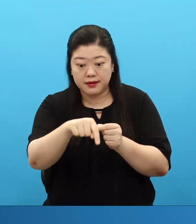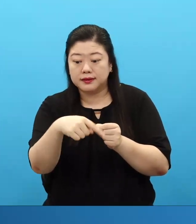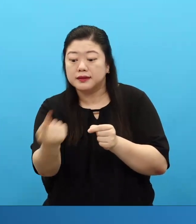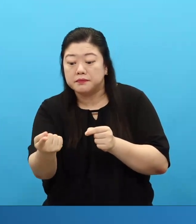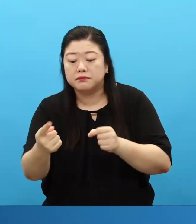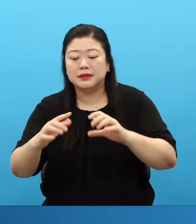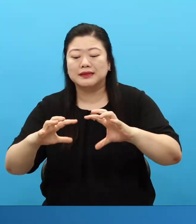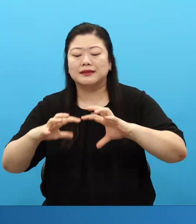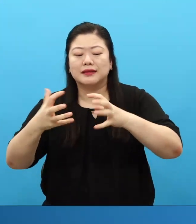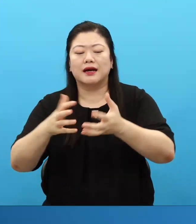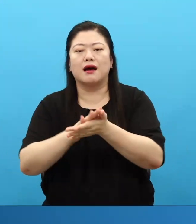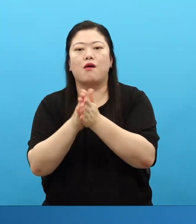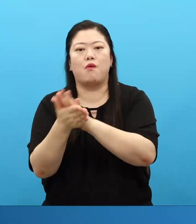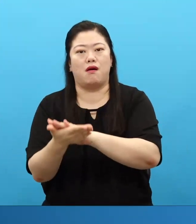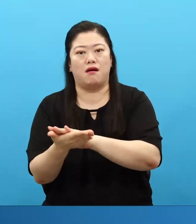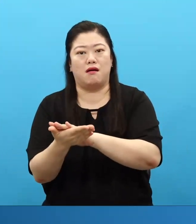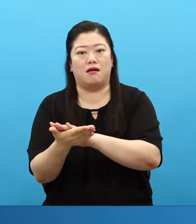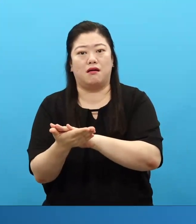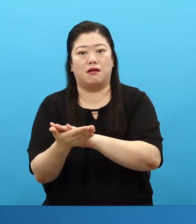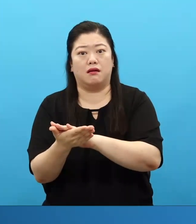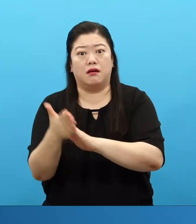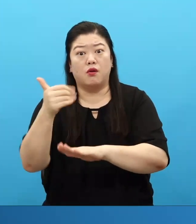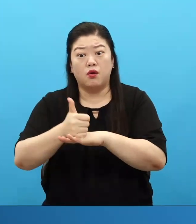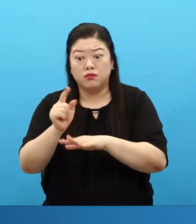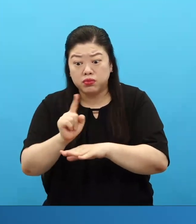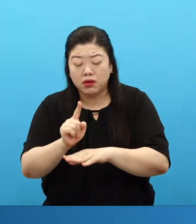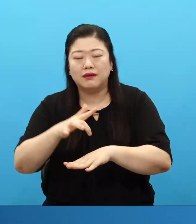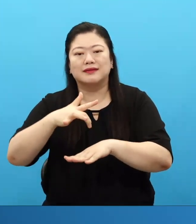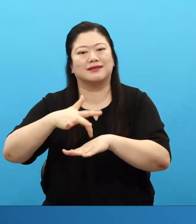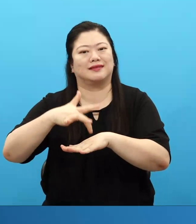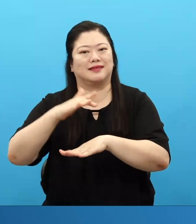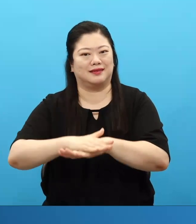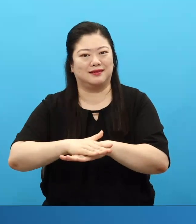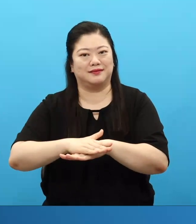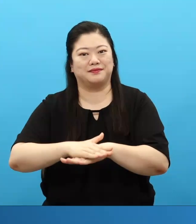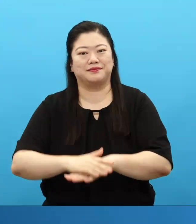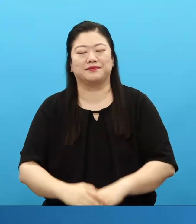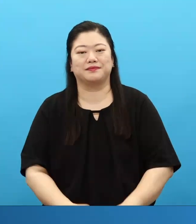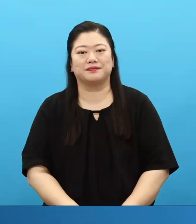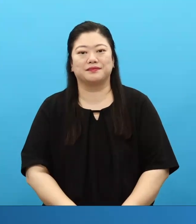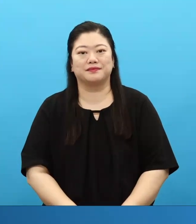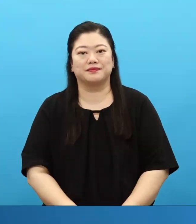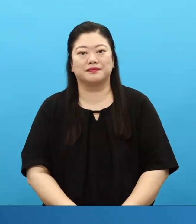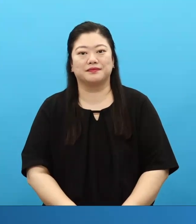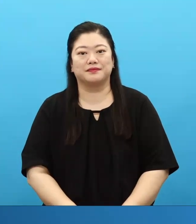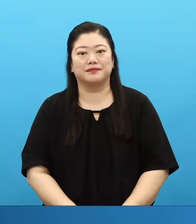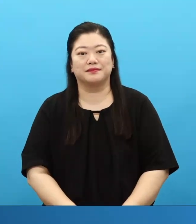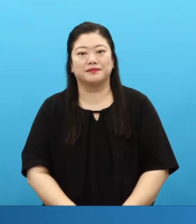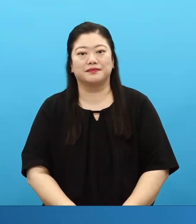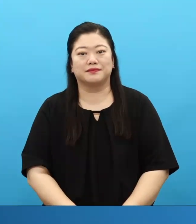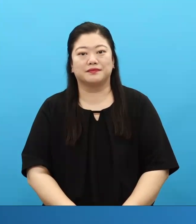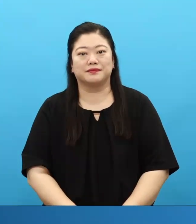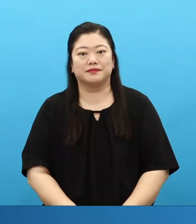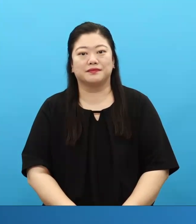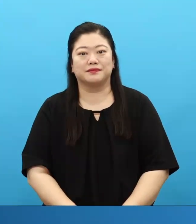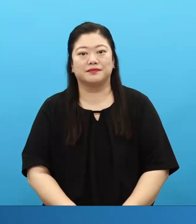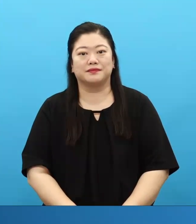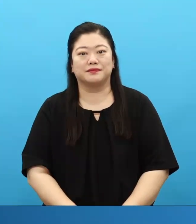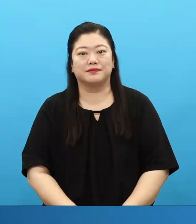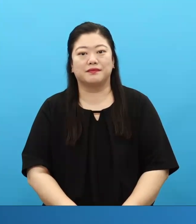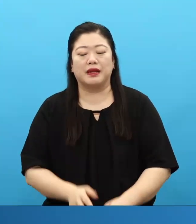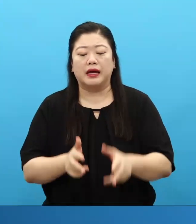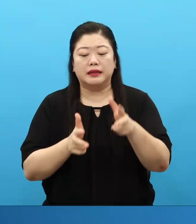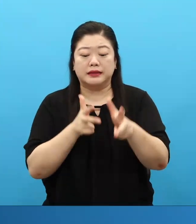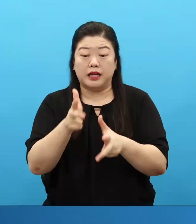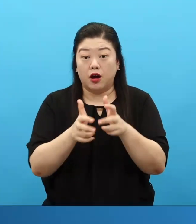이제 체질이 되는 거죠. That is set as our nature. 이걸 꼭 찾아내야 됩니다. We must seek this 이게 out. 산업인들의 시간이 많고 이런 중기자이기